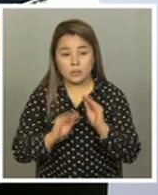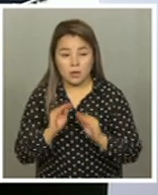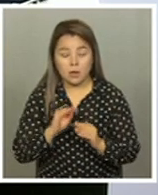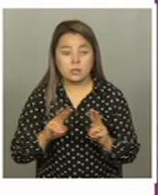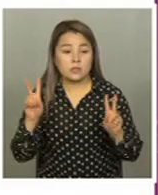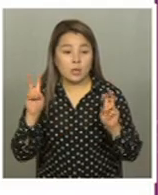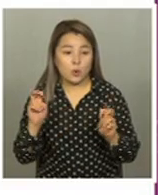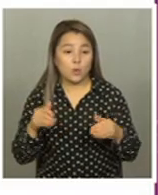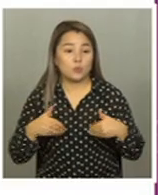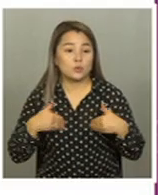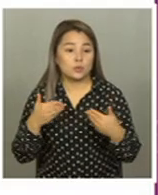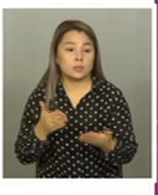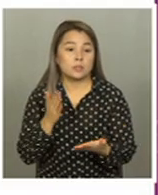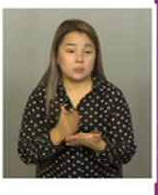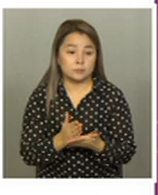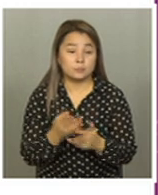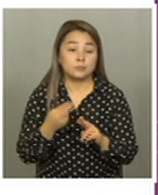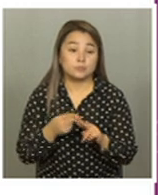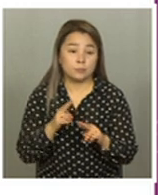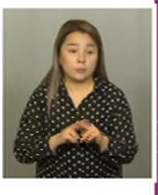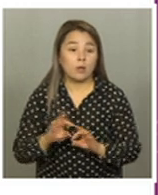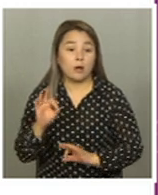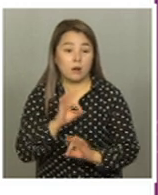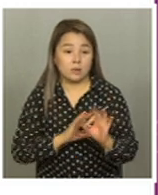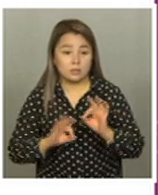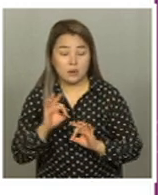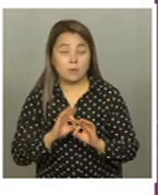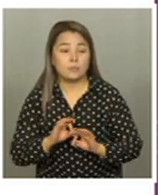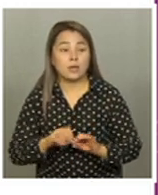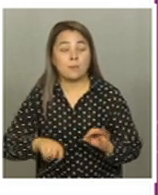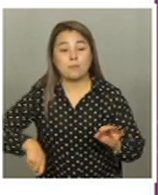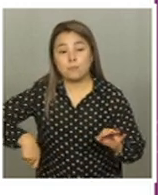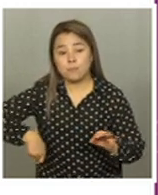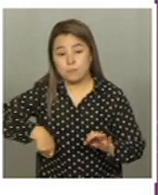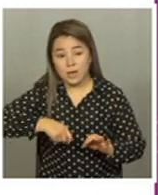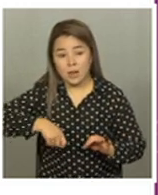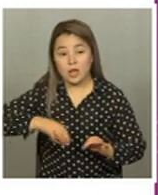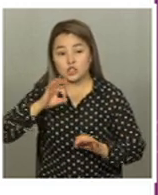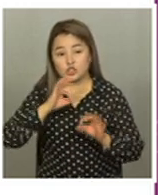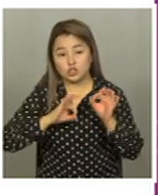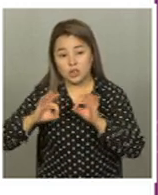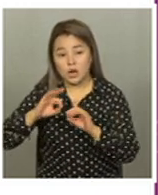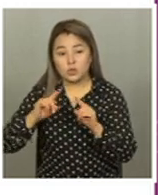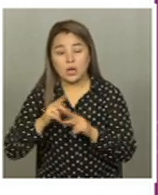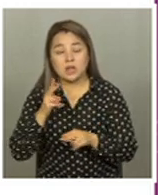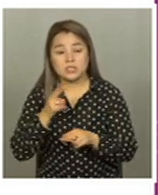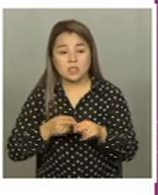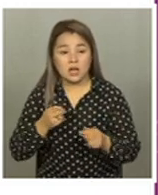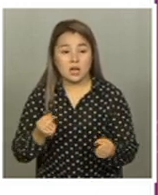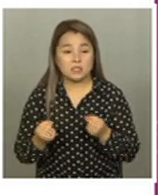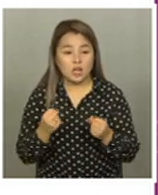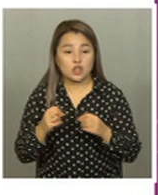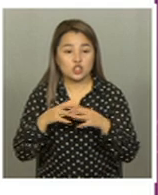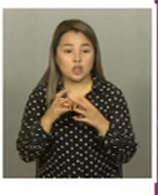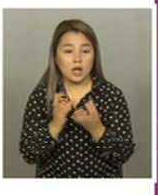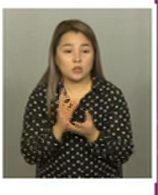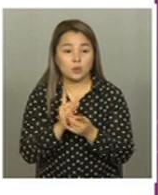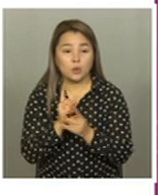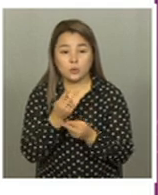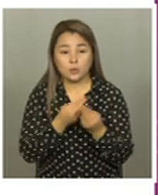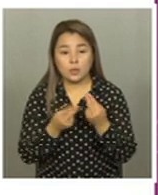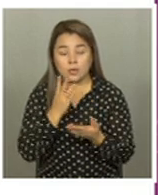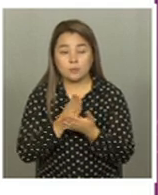ұсынды. Ол атомдарды бильярд шарлары сияқты кішігірім қатты шарлар ретінде суреттеді.